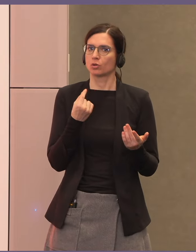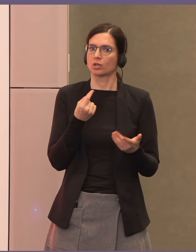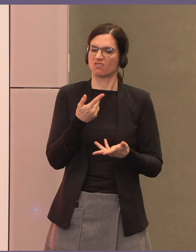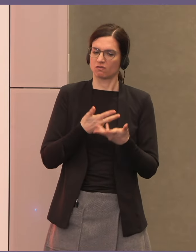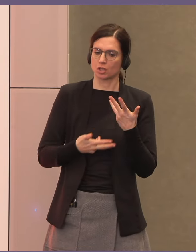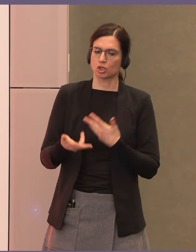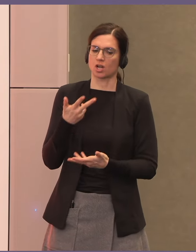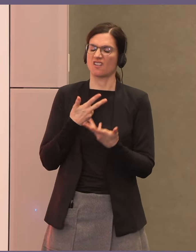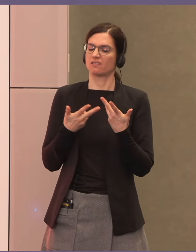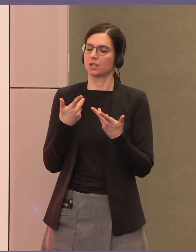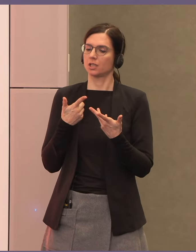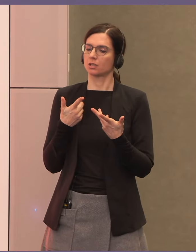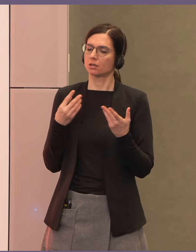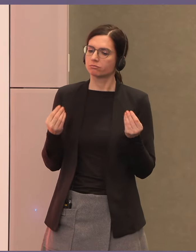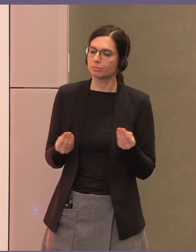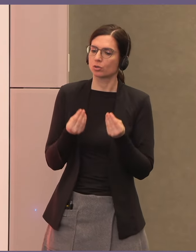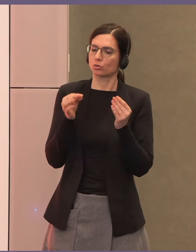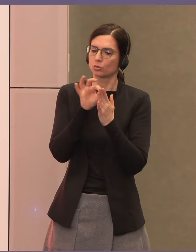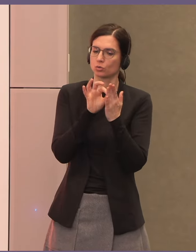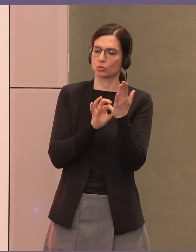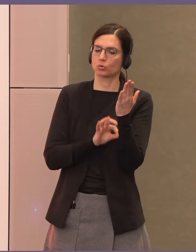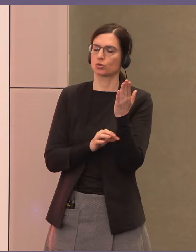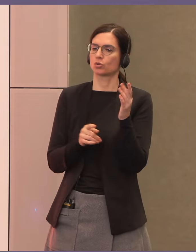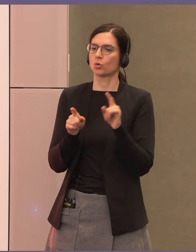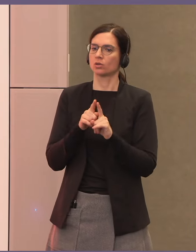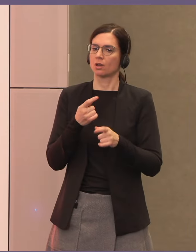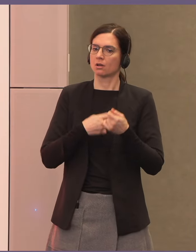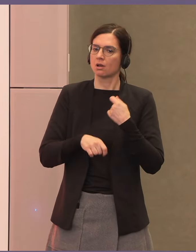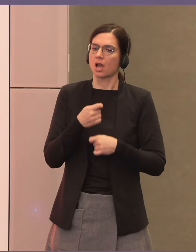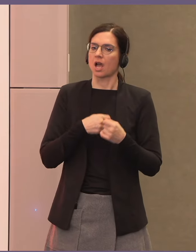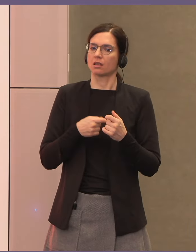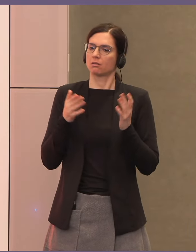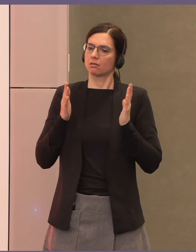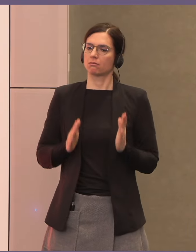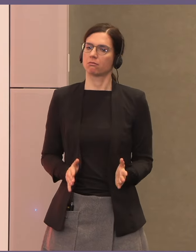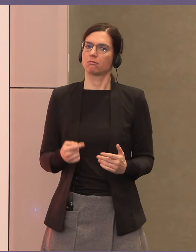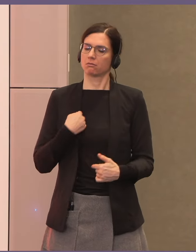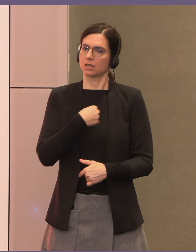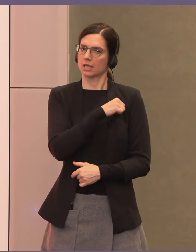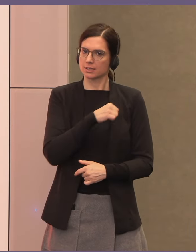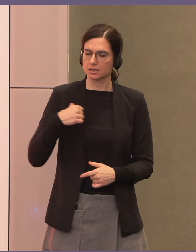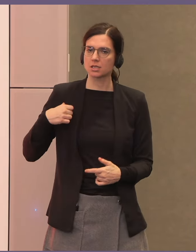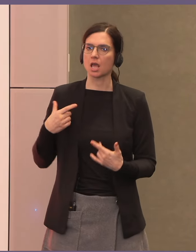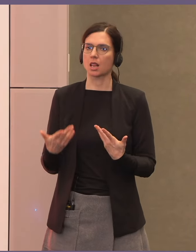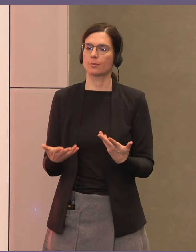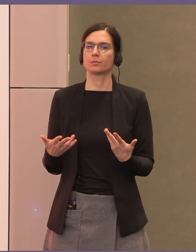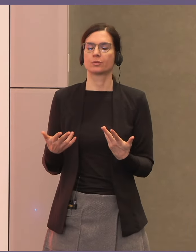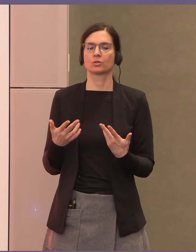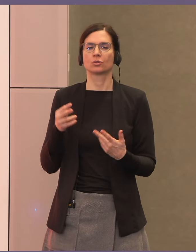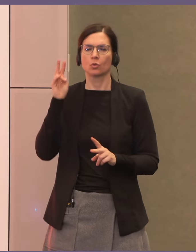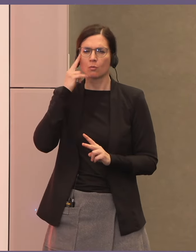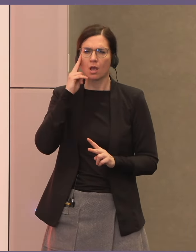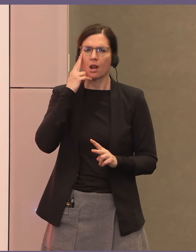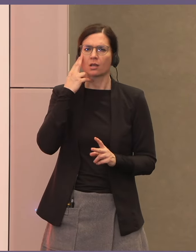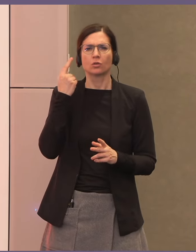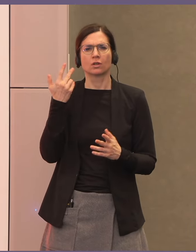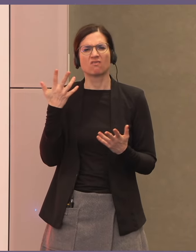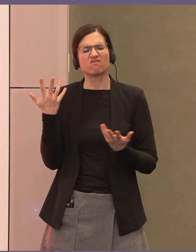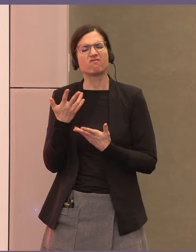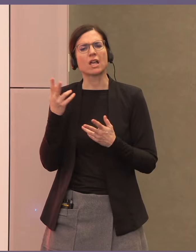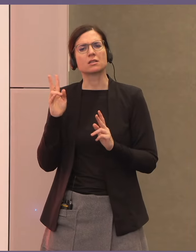wirtschaftlichen Gesichtspunkten denkendes und handelndes Wesen, das vor allem von der Überlegung der